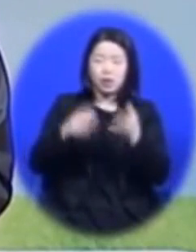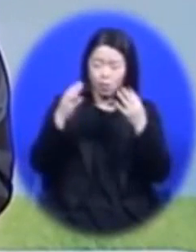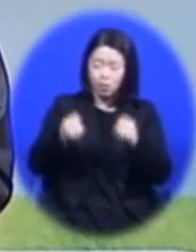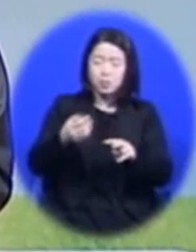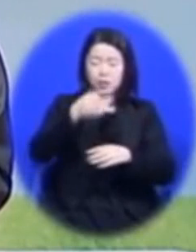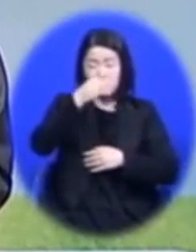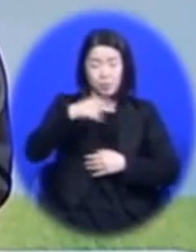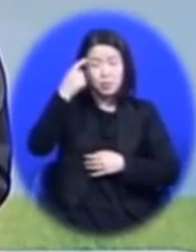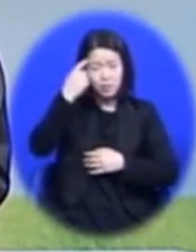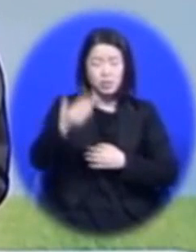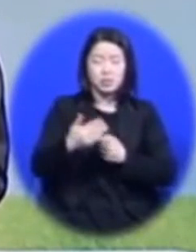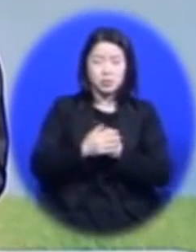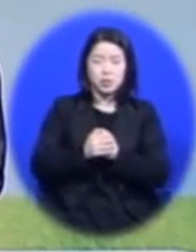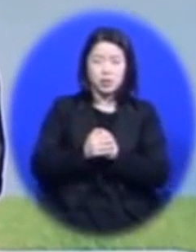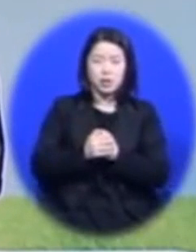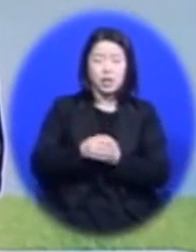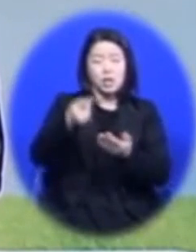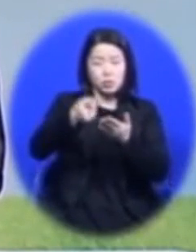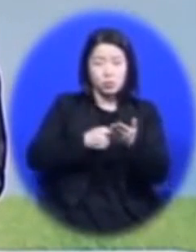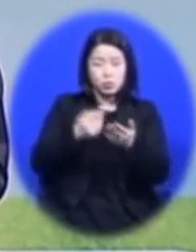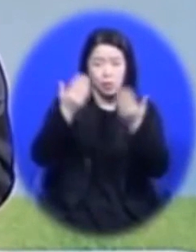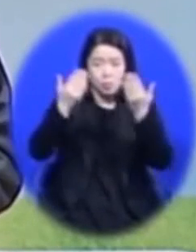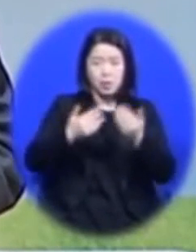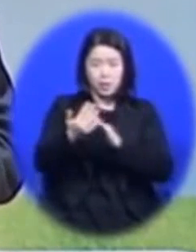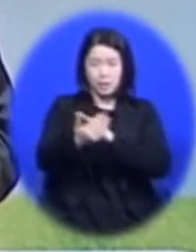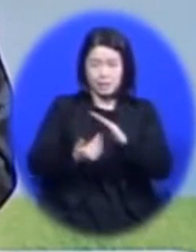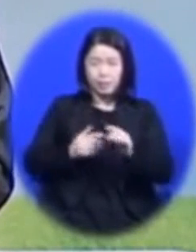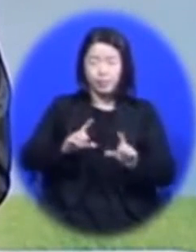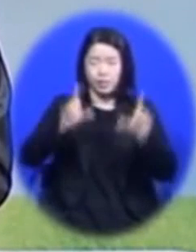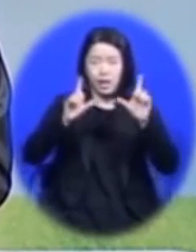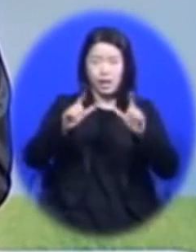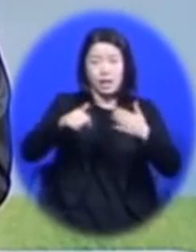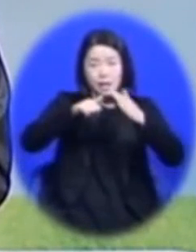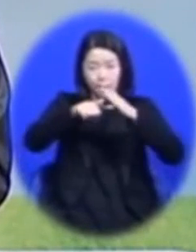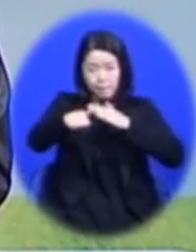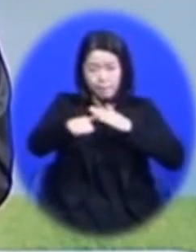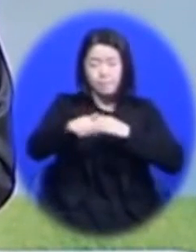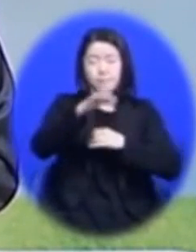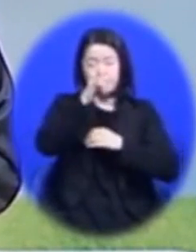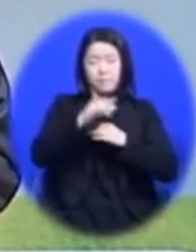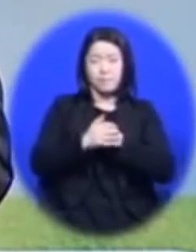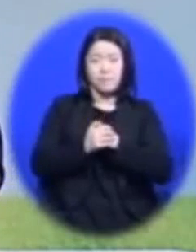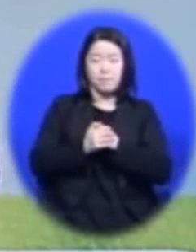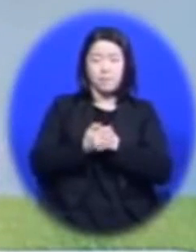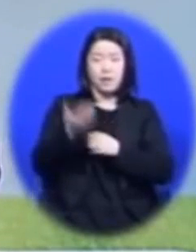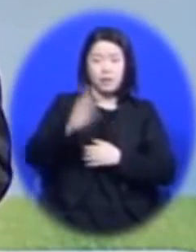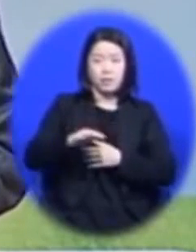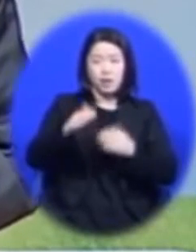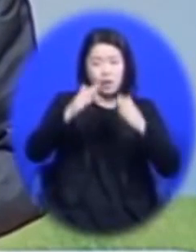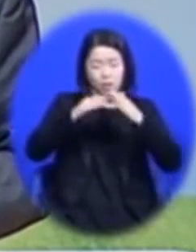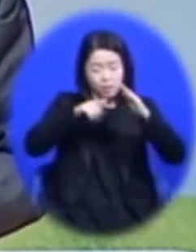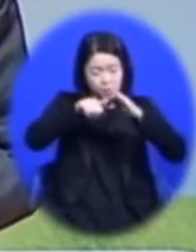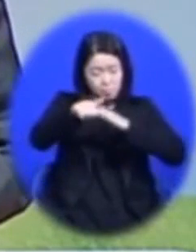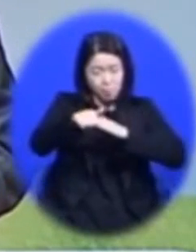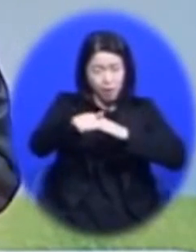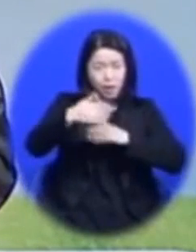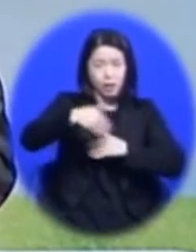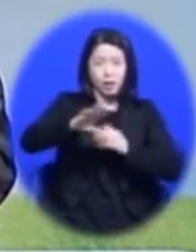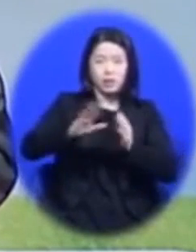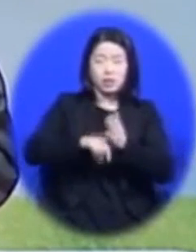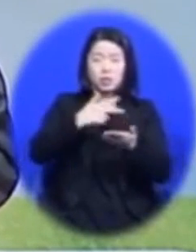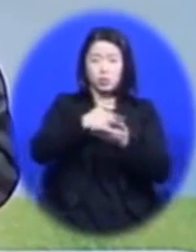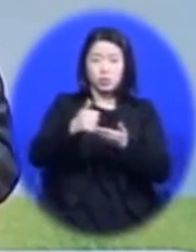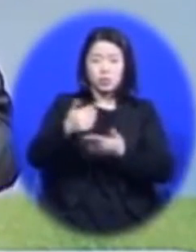힘들겠습니까? 수술 받기 전날 신방을 갔습니다. 근데 신방을 가는데 주님께서 제